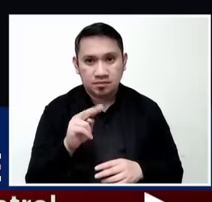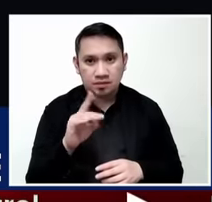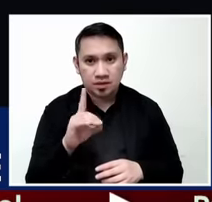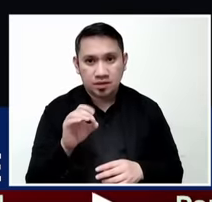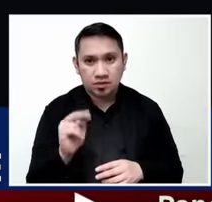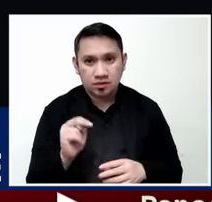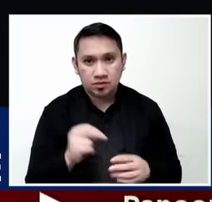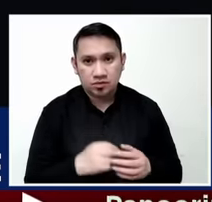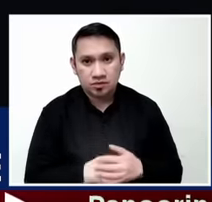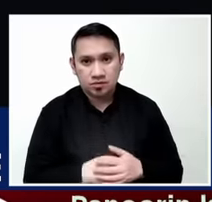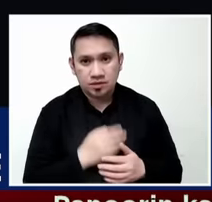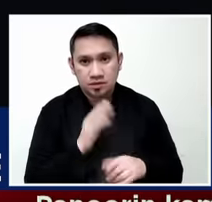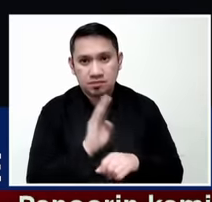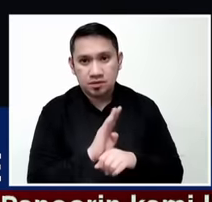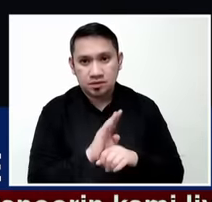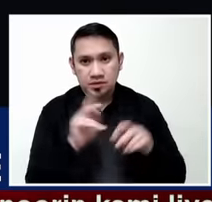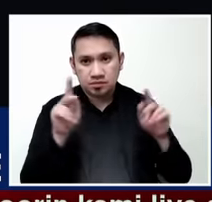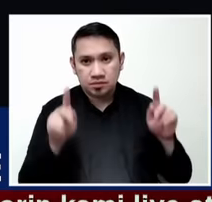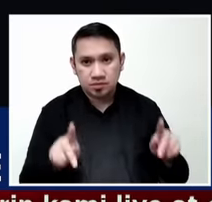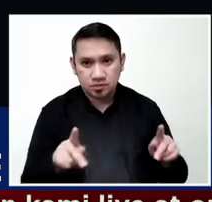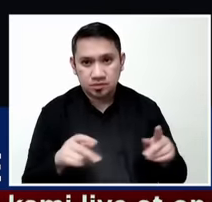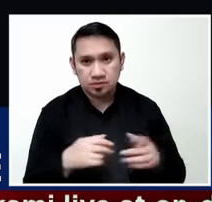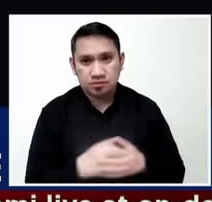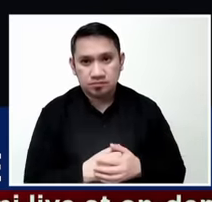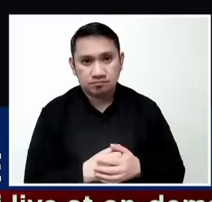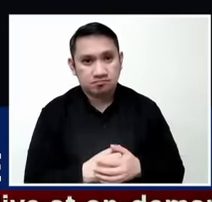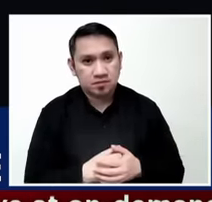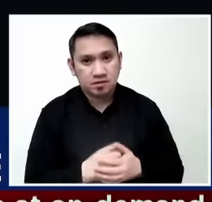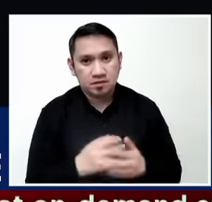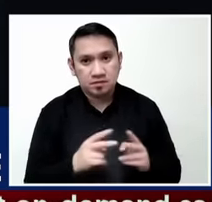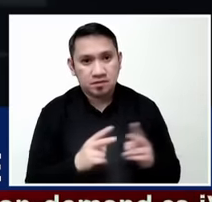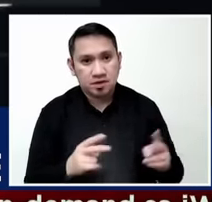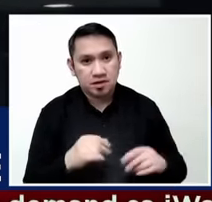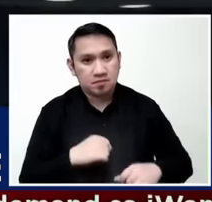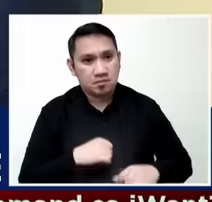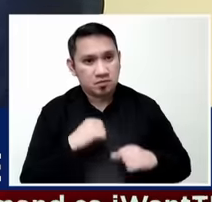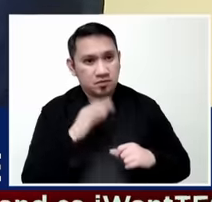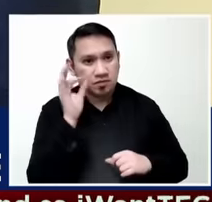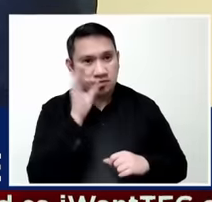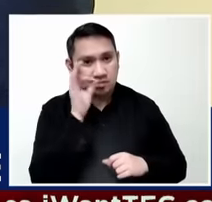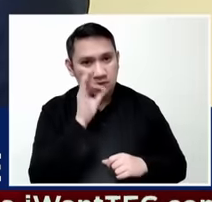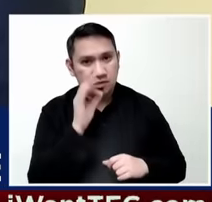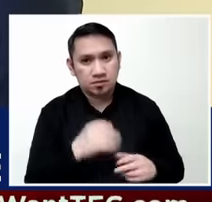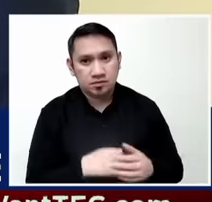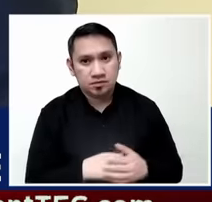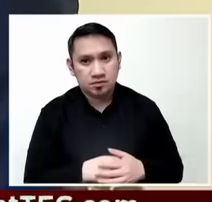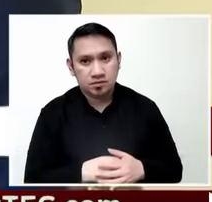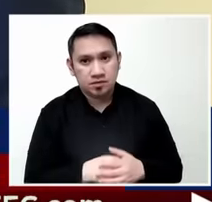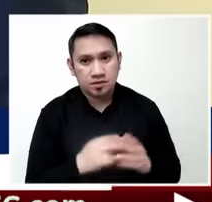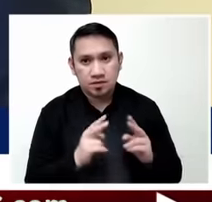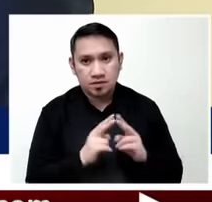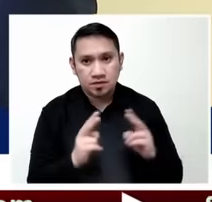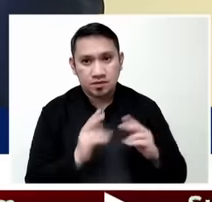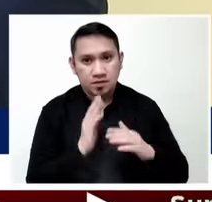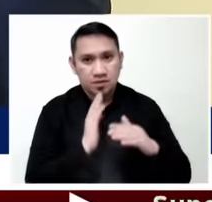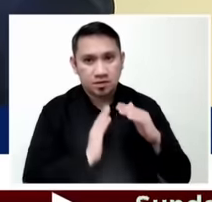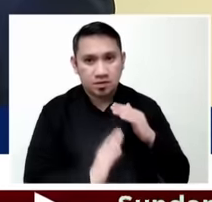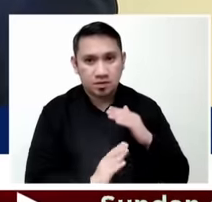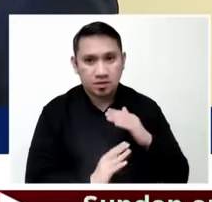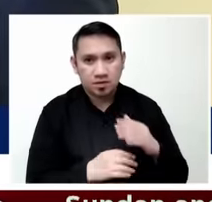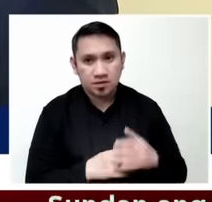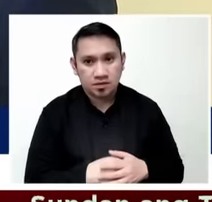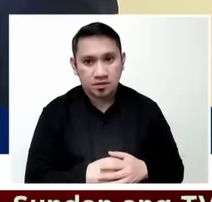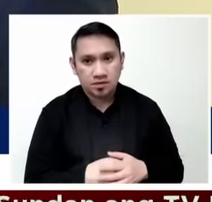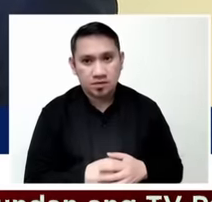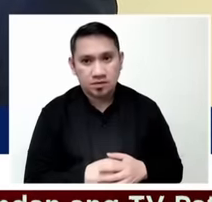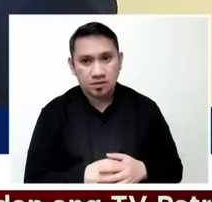businessman na proud sa kanyang Filipino roots. Is humbling to say the least. I never thought, coming from